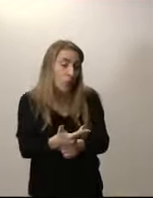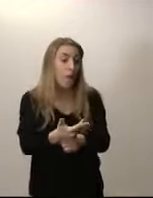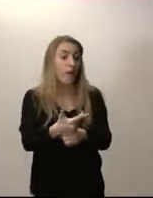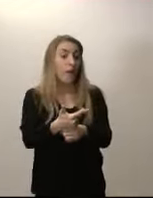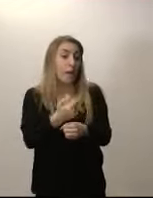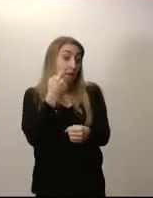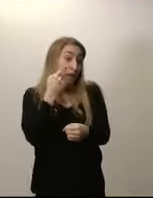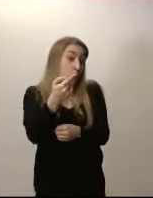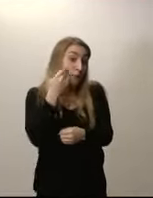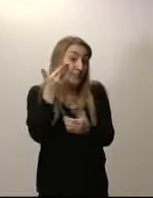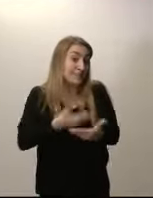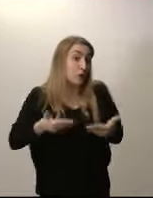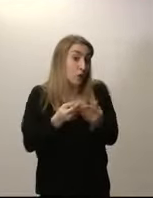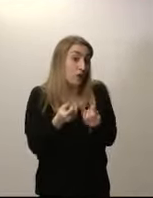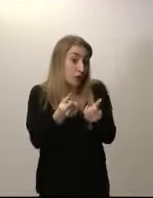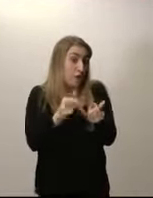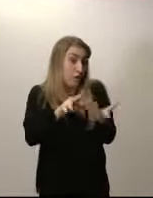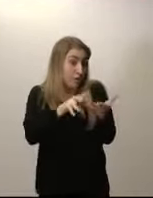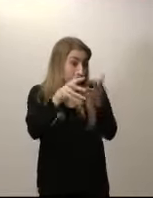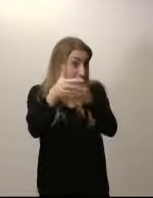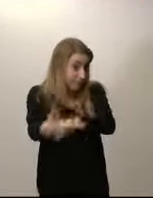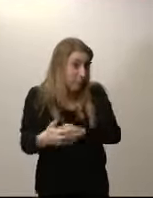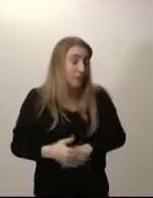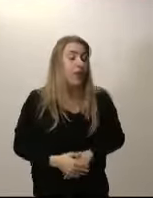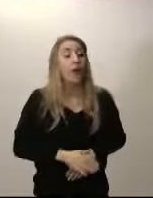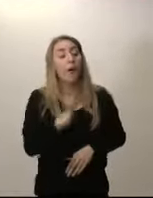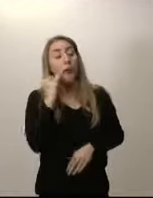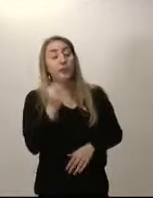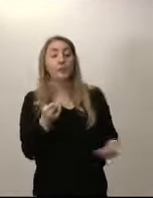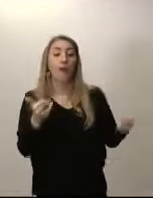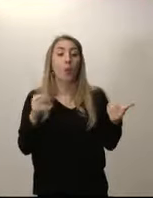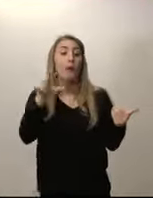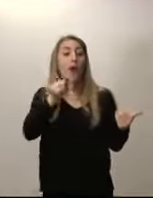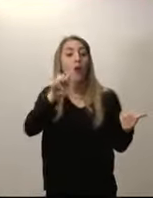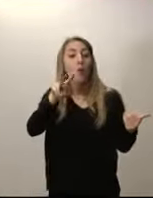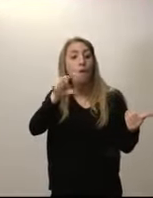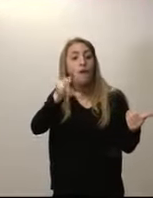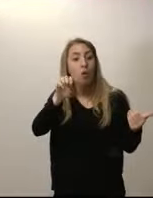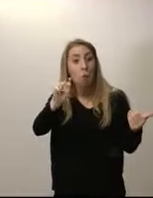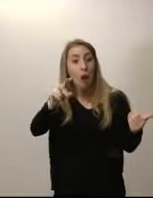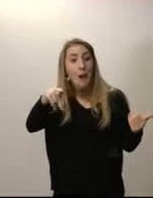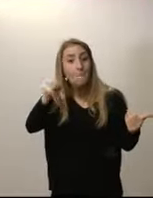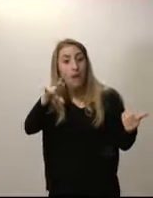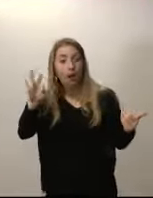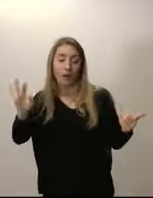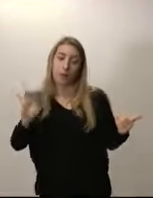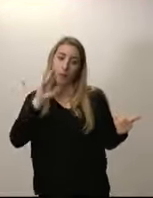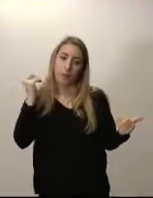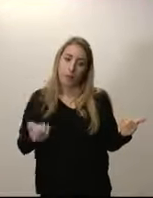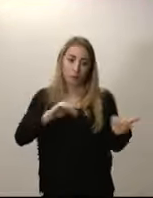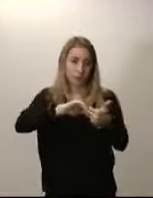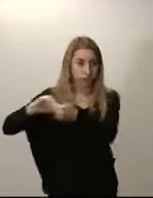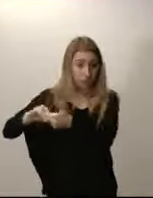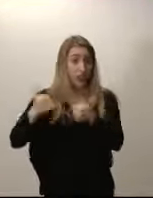situation financière de cette ville dans les 3 ou 4 ans. Alors, nous parlons pas de Levallois-Perret, on n'est pas Levallois-Perret ici, on est à Thionville, on est des gens responsables. Je ne dis